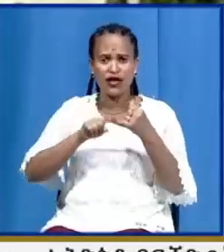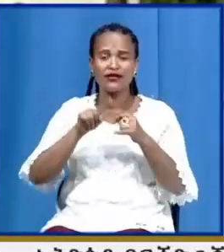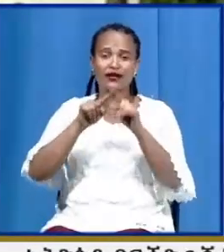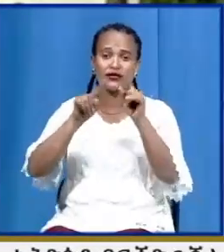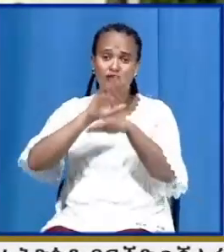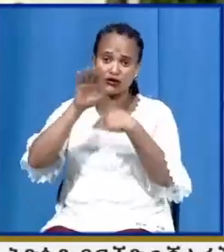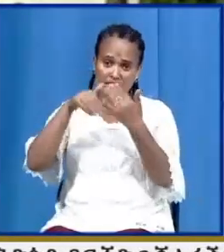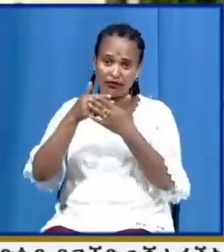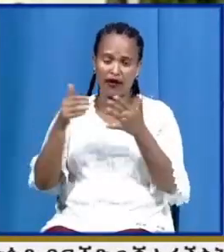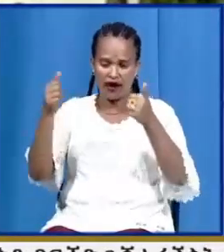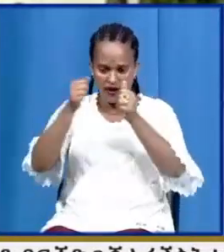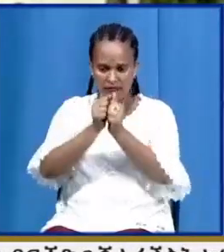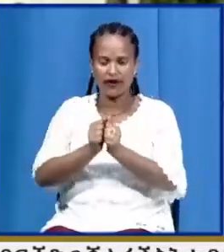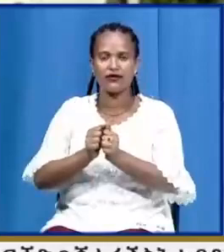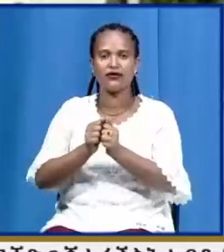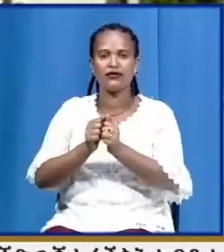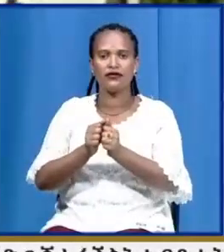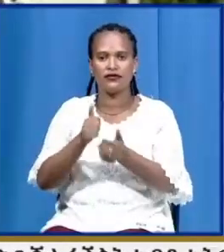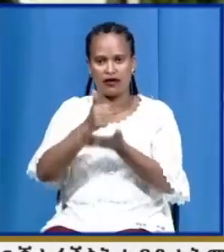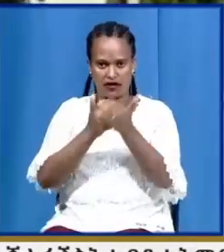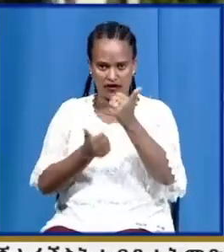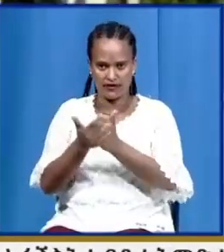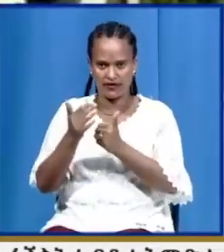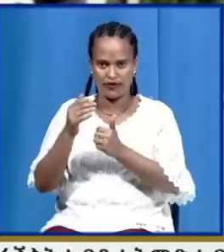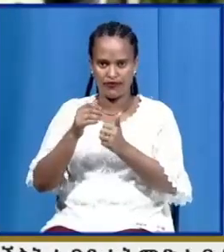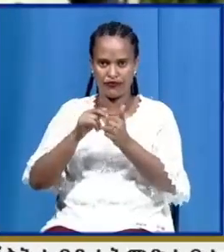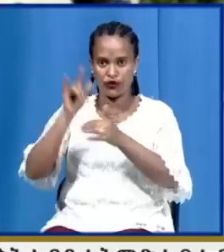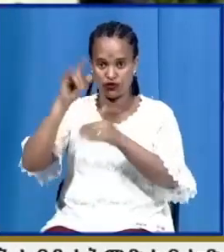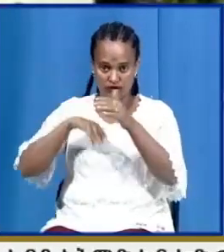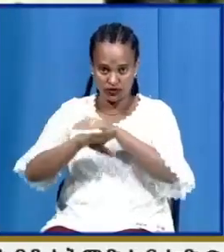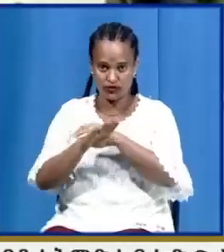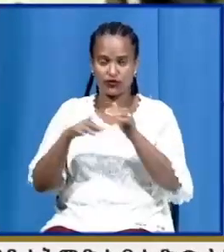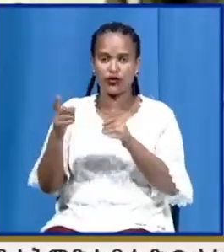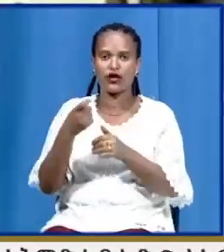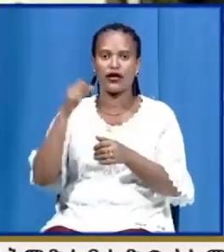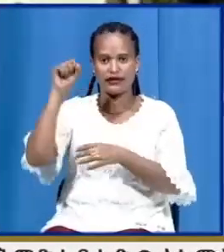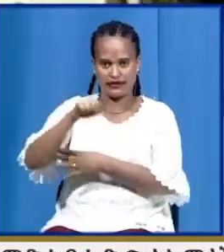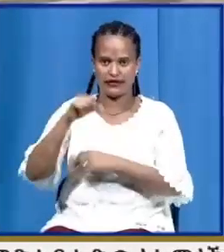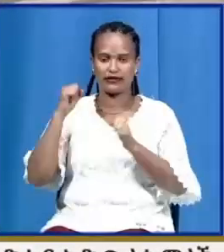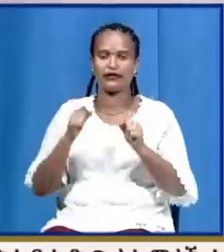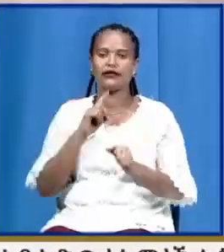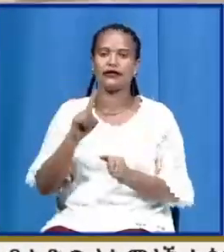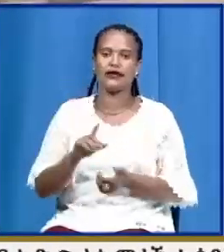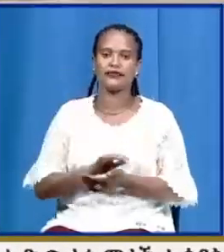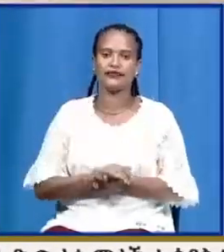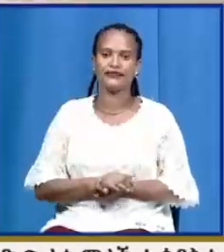ኩለና ብሓባር ተረባሪብና ተተጋዲልና ብደገን ብገዛን ኮይንና ክንስዕር ንኽእል ኢና